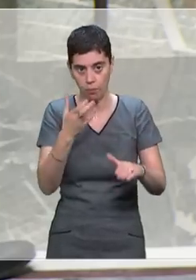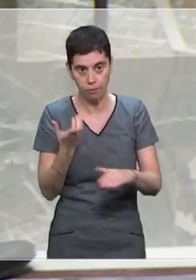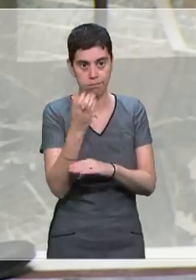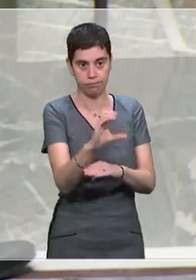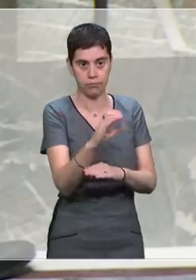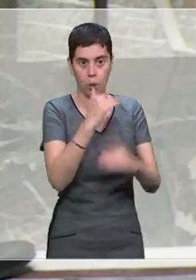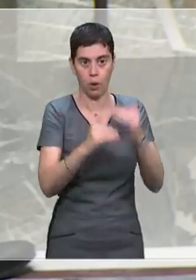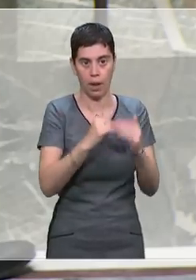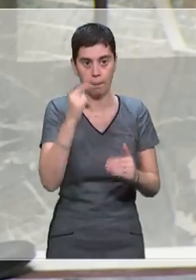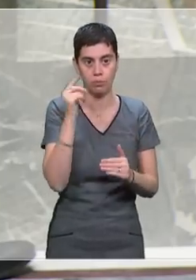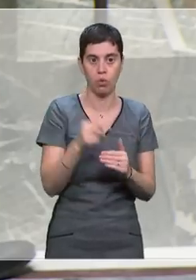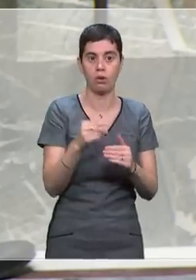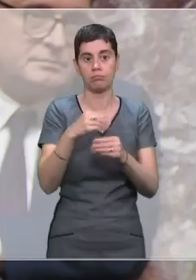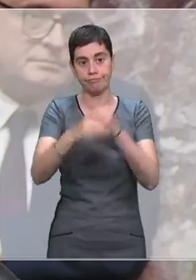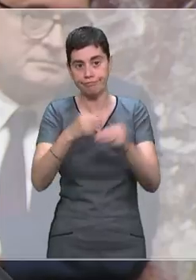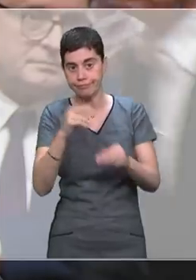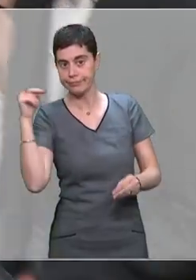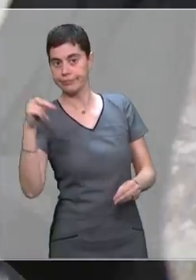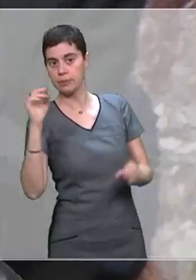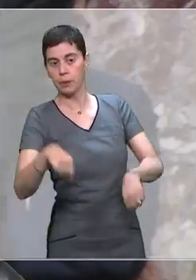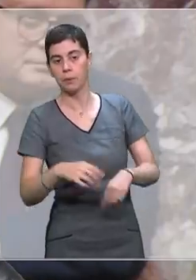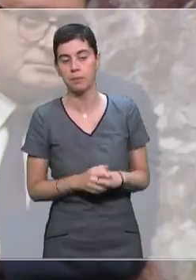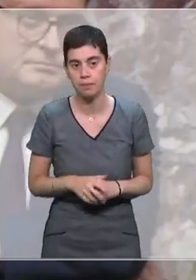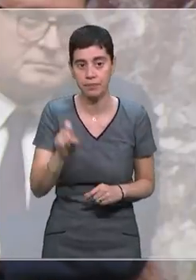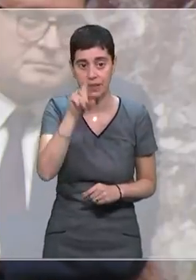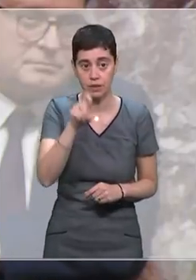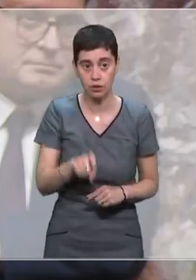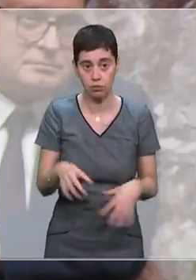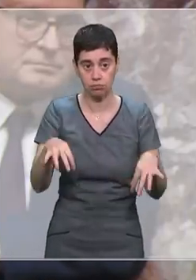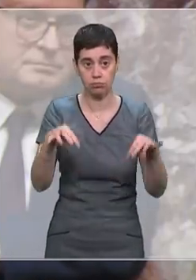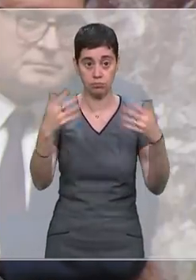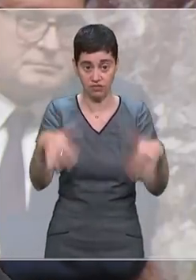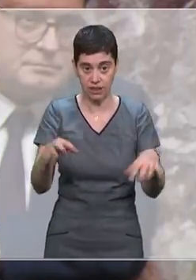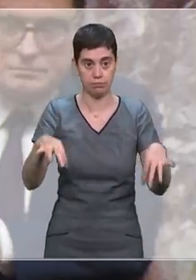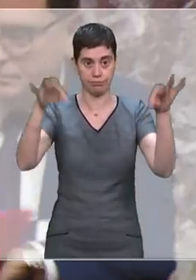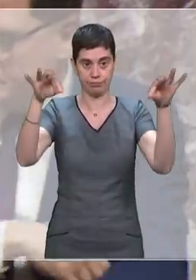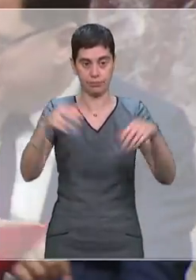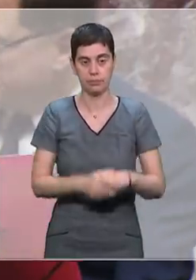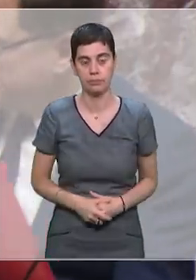d'observation. Merci, Monsieur le Ministre. La séance des questions au gouvernement est terminée. La séance est suspendue.